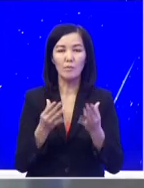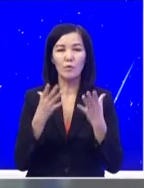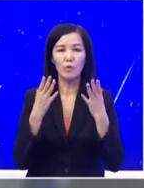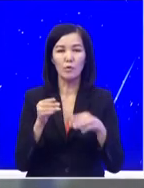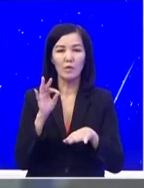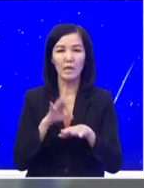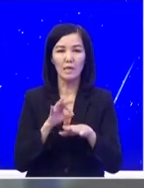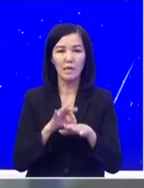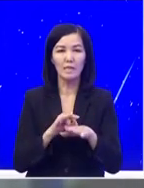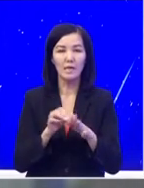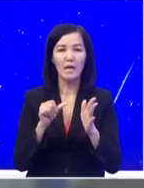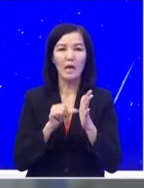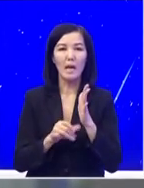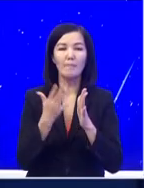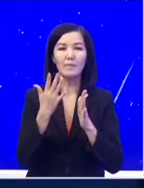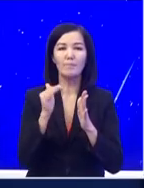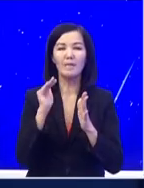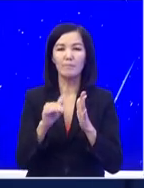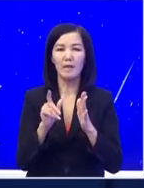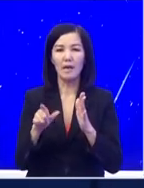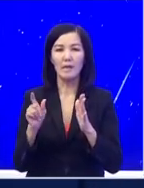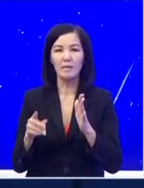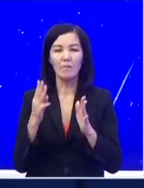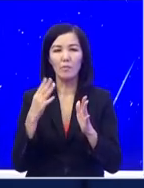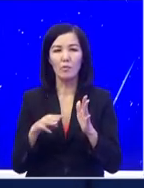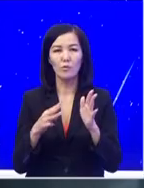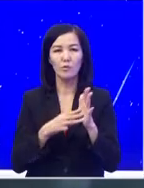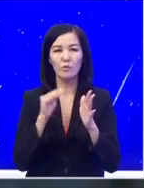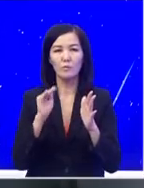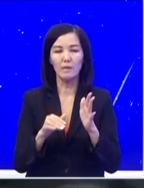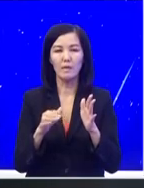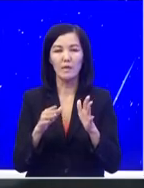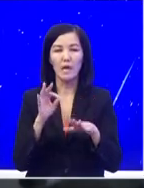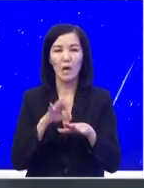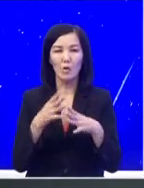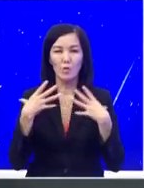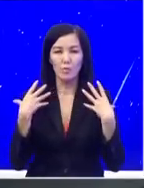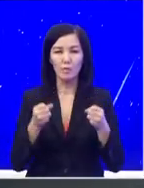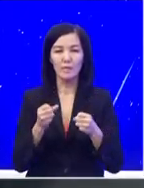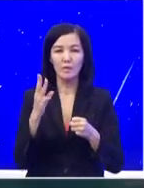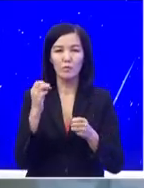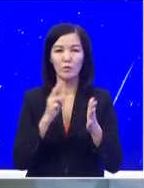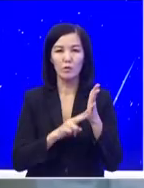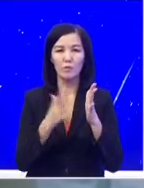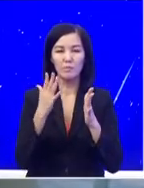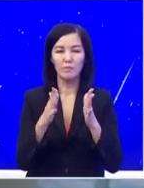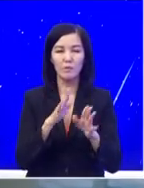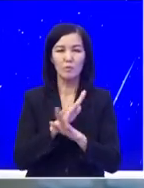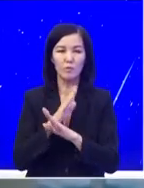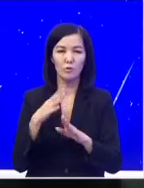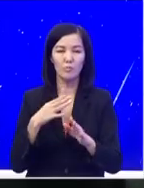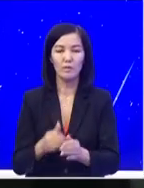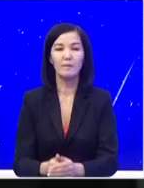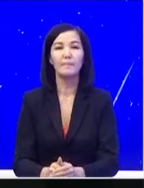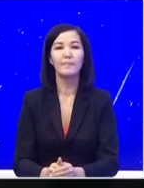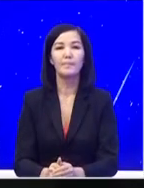күнге коронавирусқа шалдыққандар саны 65 мыңнан асты. Оның 39 мыңы дертті жеңіп шықса, 375-і көз